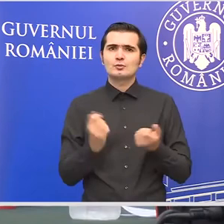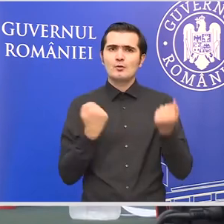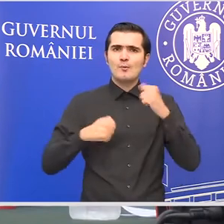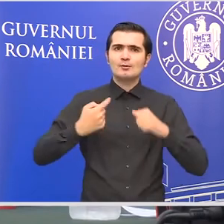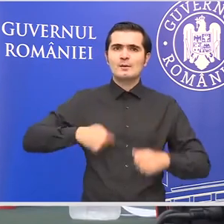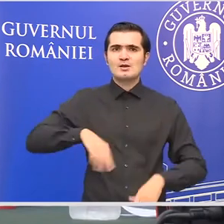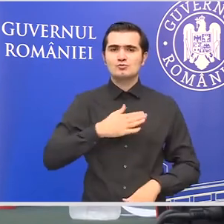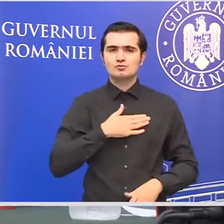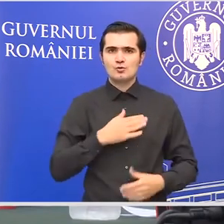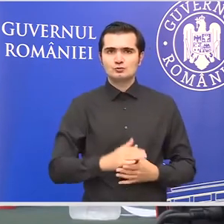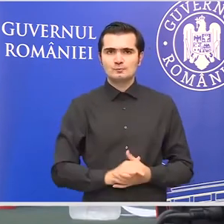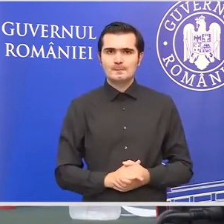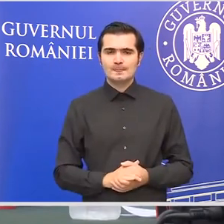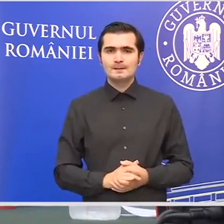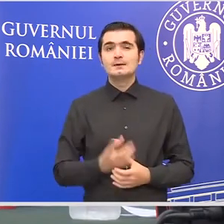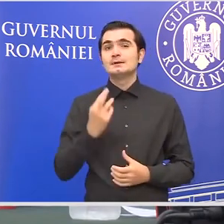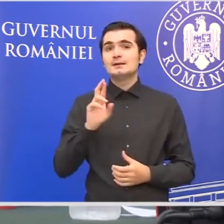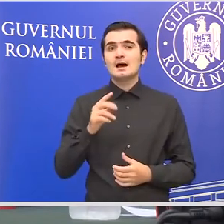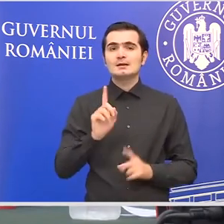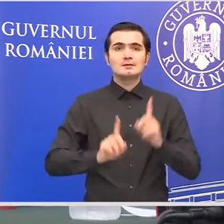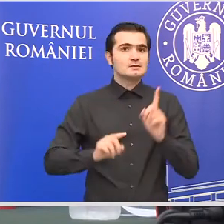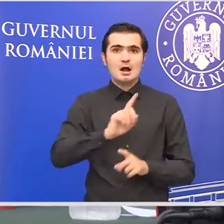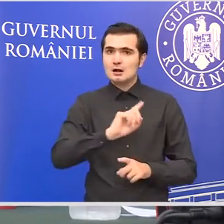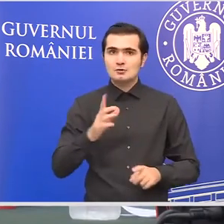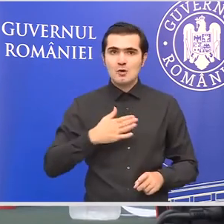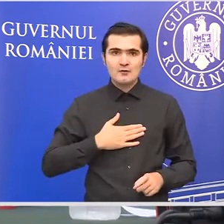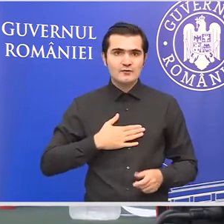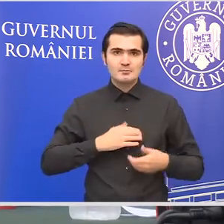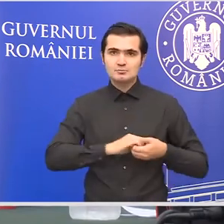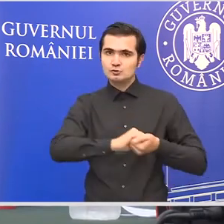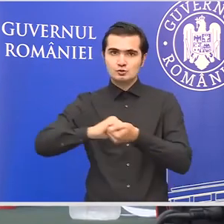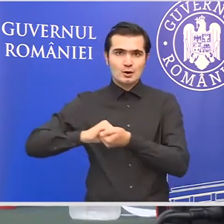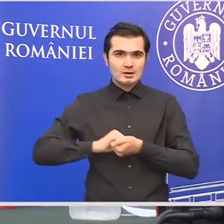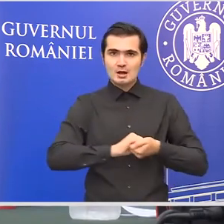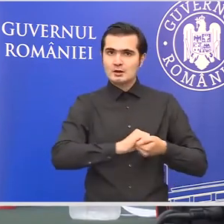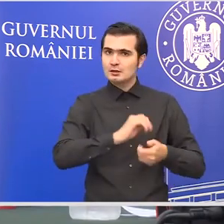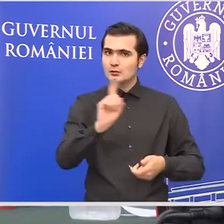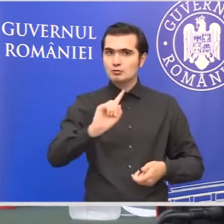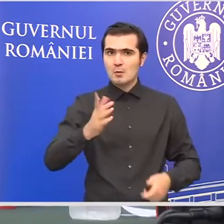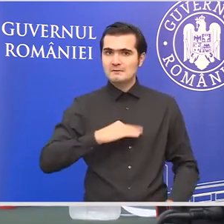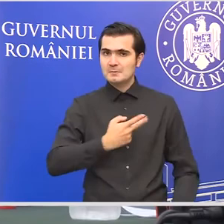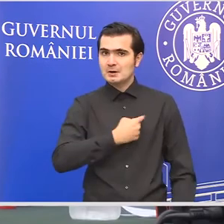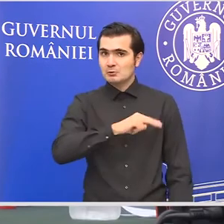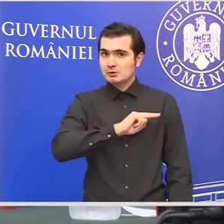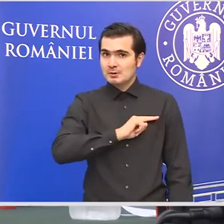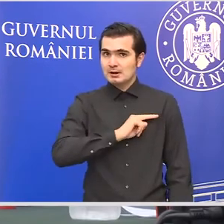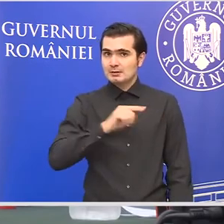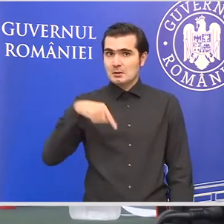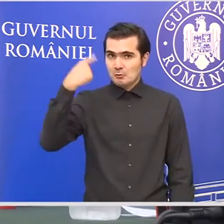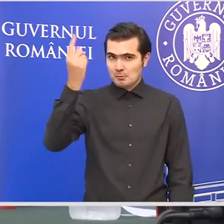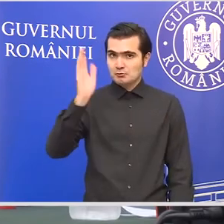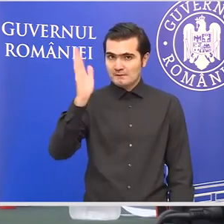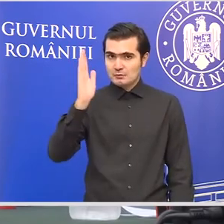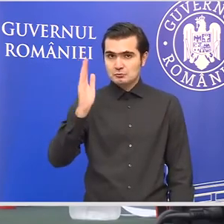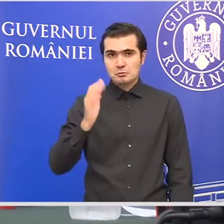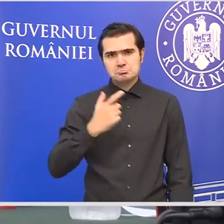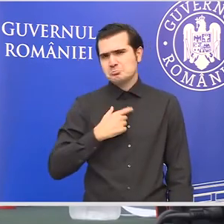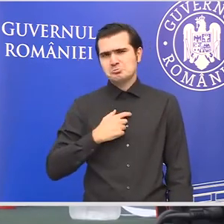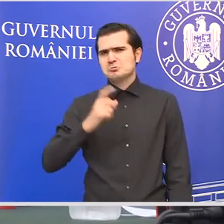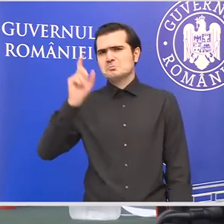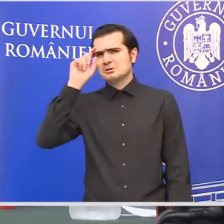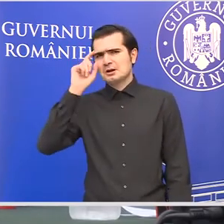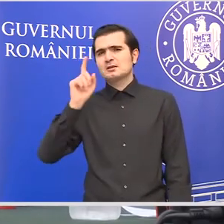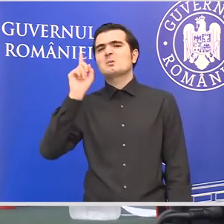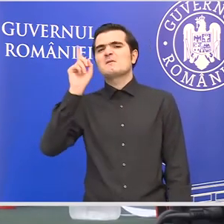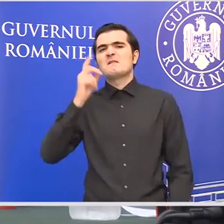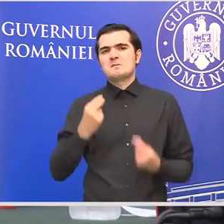nostru. Însă, fără solidaritate și fără responsabilitate în perioada următoare, nu putem să credem că situația va fi